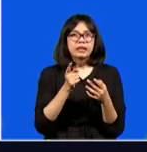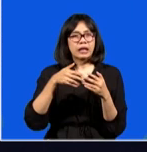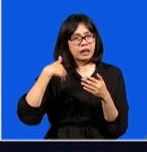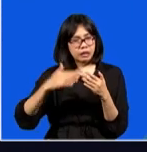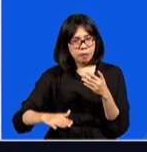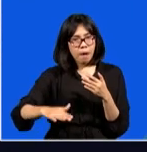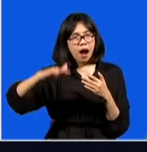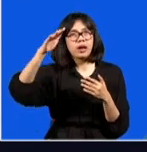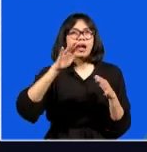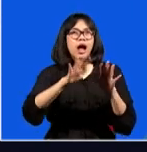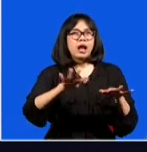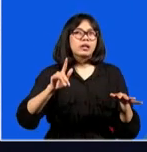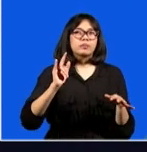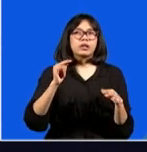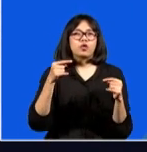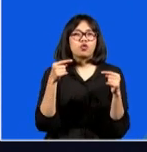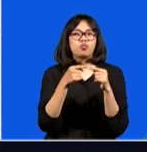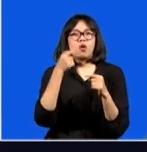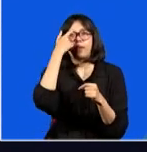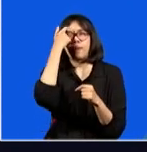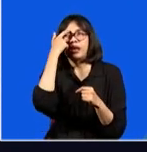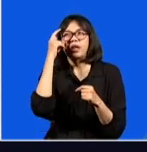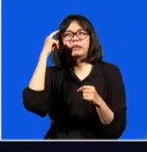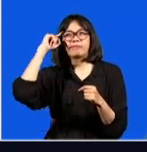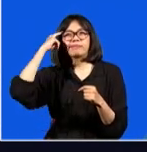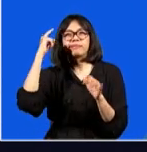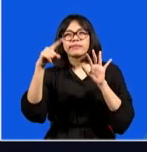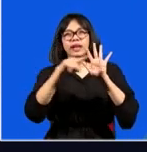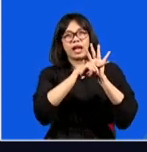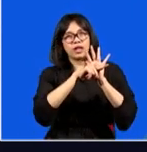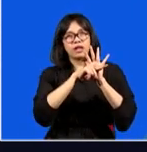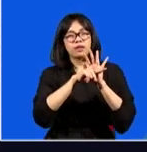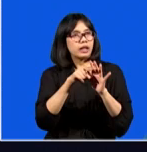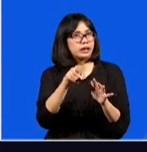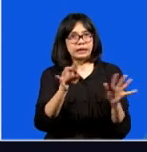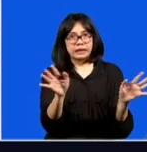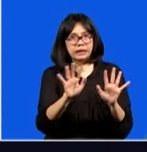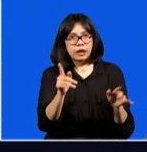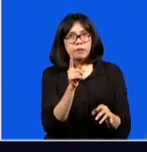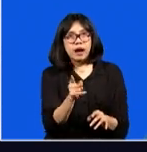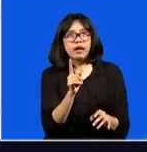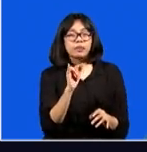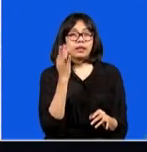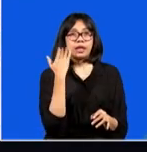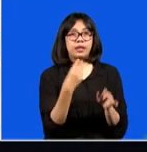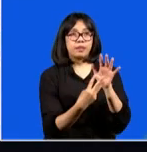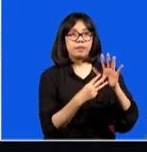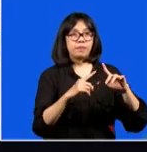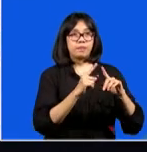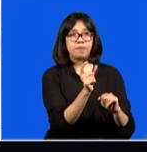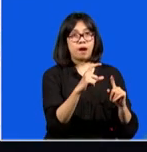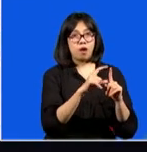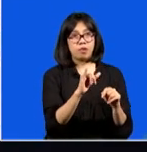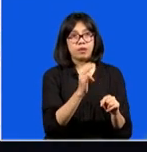mengasosiasikan belajar dengan hal-hal yang negatif dan itu sangat berbahaya kalau seperti Mbak mau dibilang kita ingin anak-anak